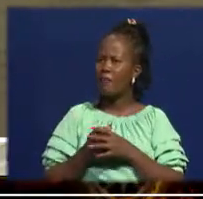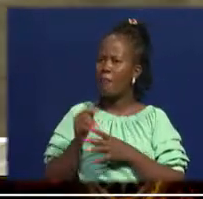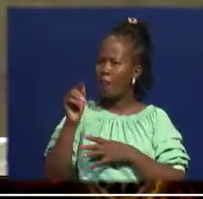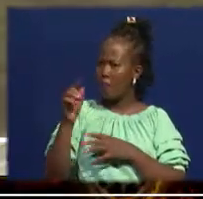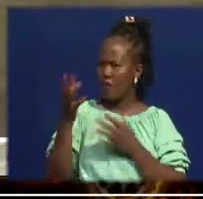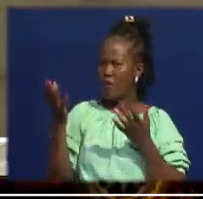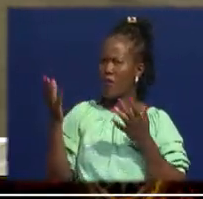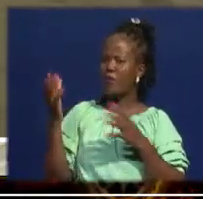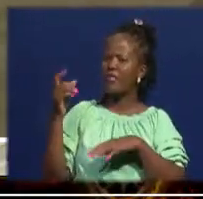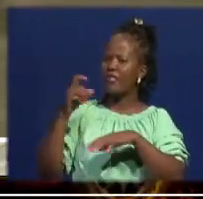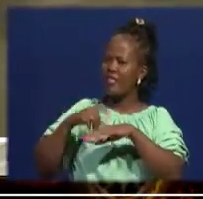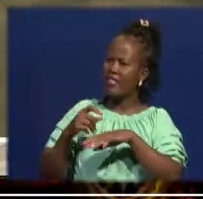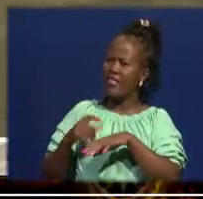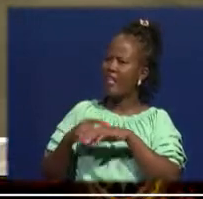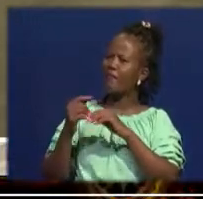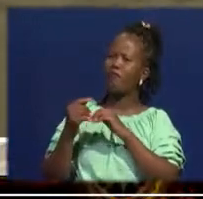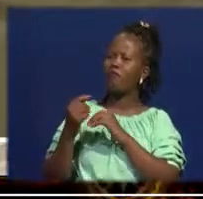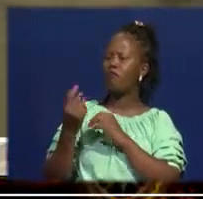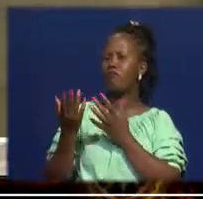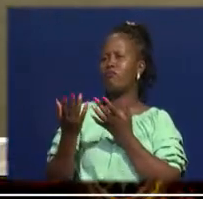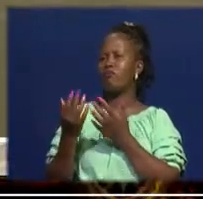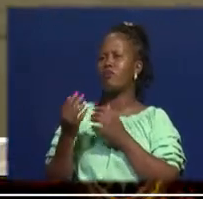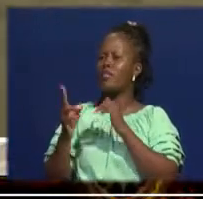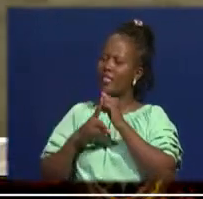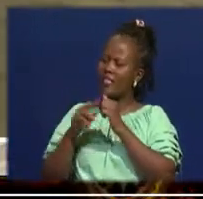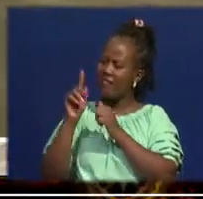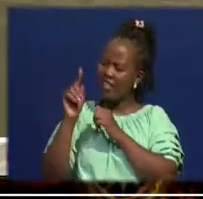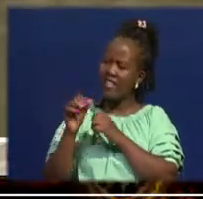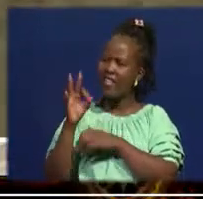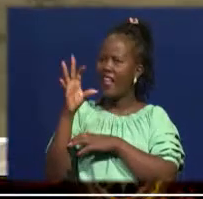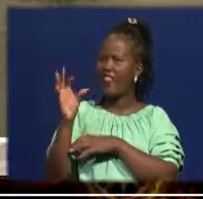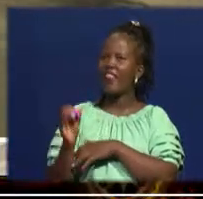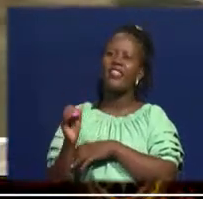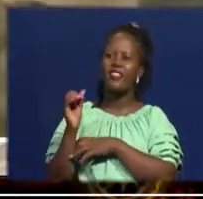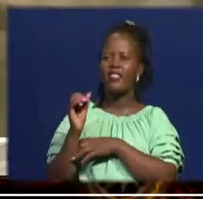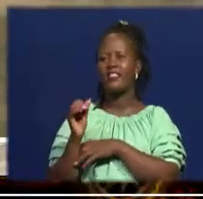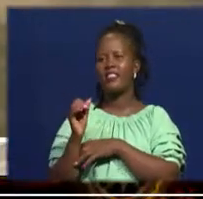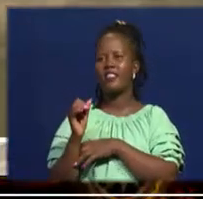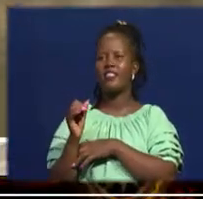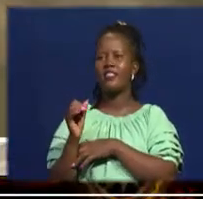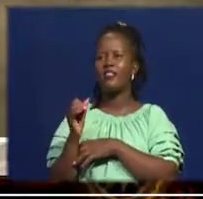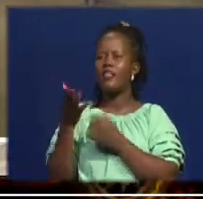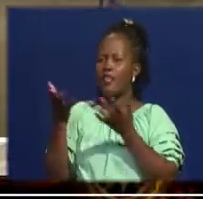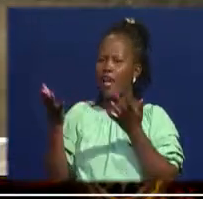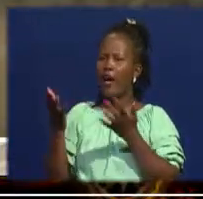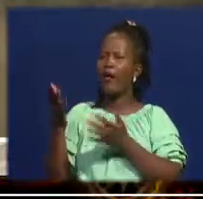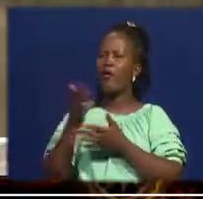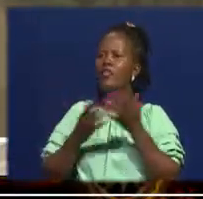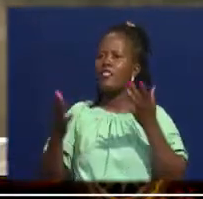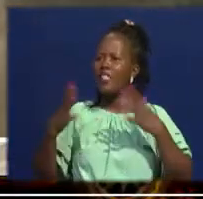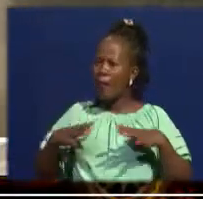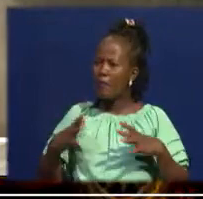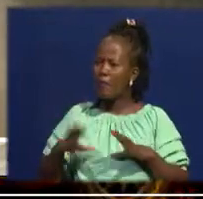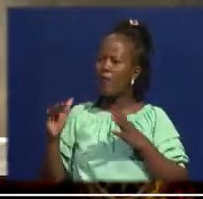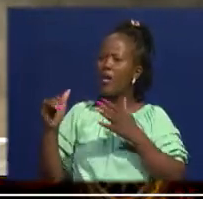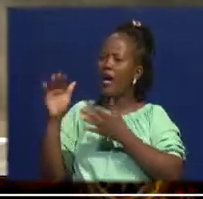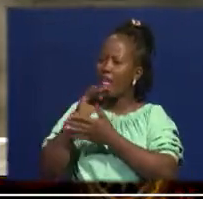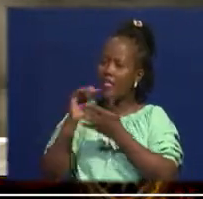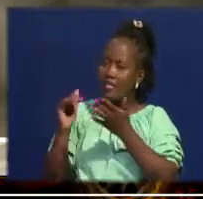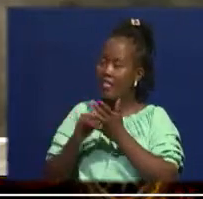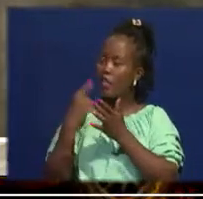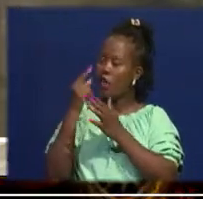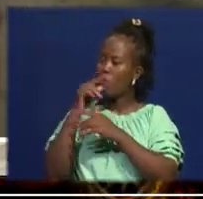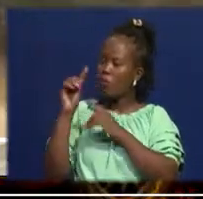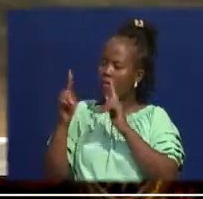Wahome ni majira ya saa moja na dakika 30. Takriban saa mbili na dakika 30. Kuna watu bado wako Sleeping Warrior. Walianza saa